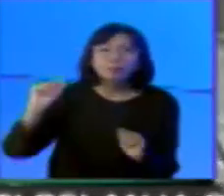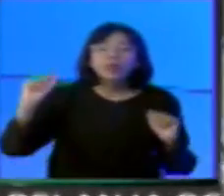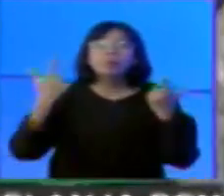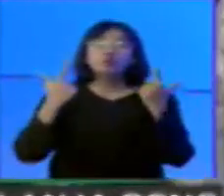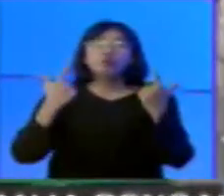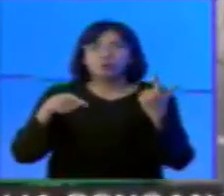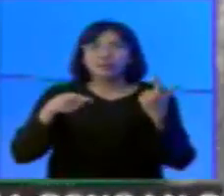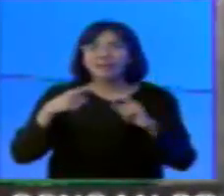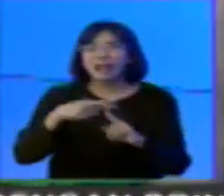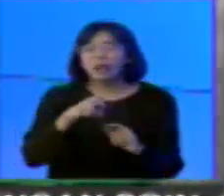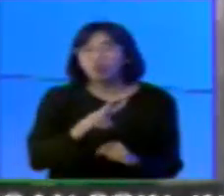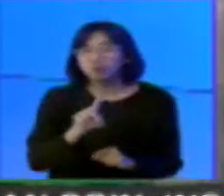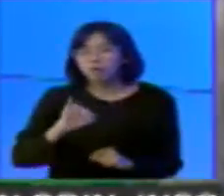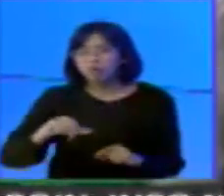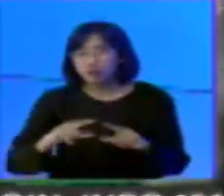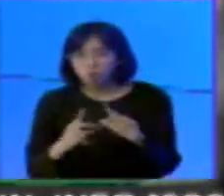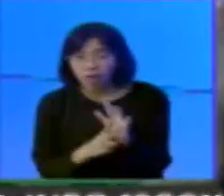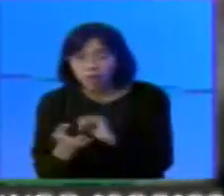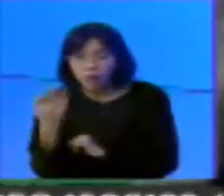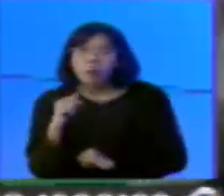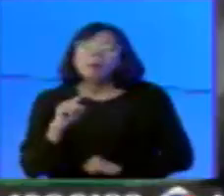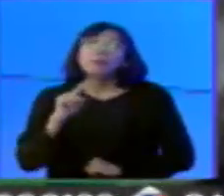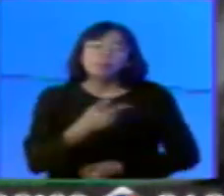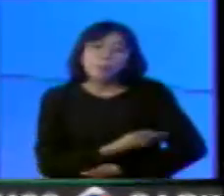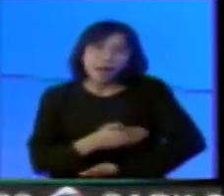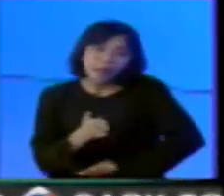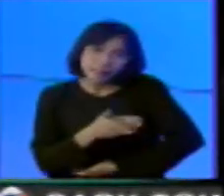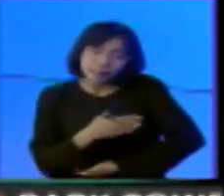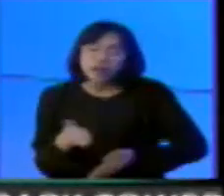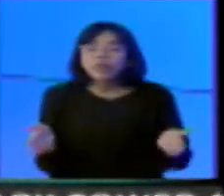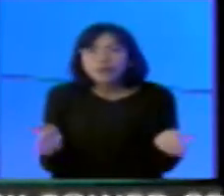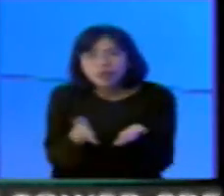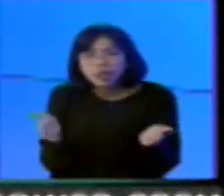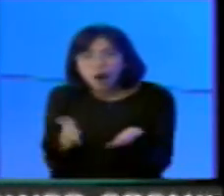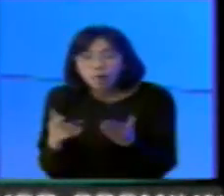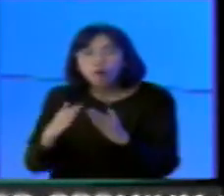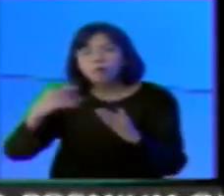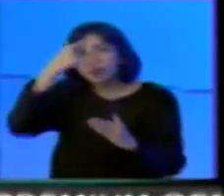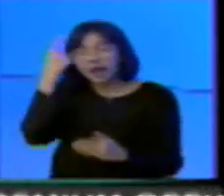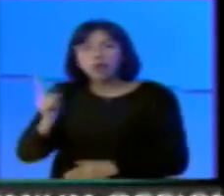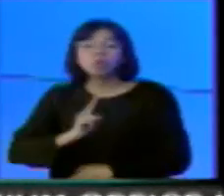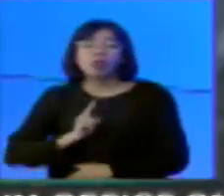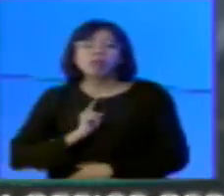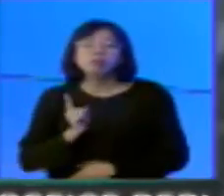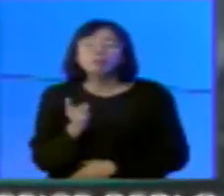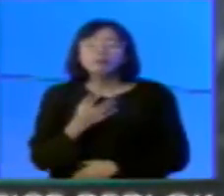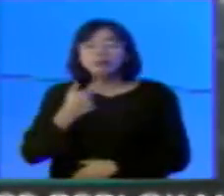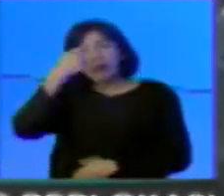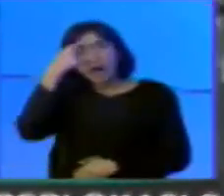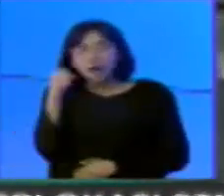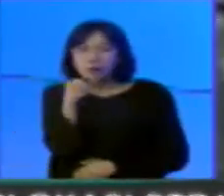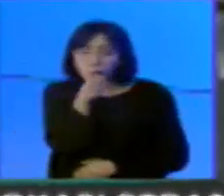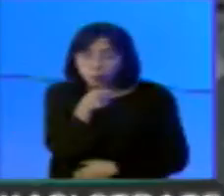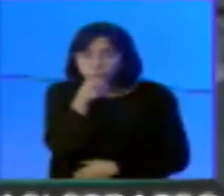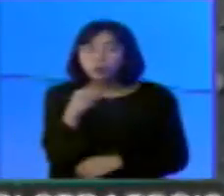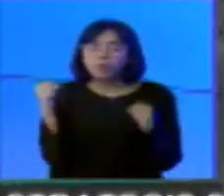lalu. Balita tersebut awalnya dirawat di rumah sakit swasta selama 4 hari dengan keluhan demam dan batuk flu. Dinkes Manado